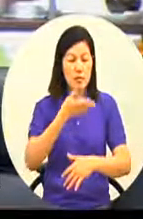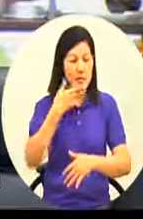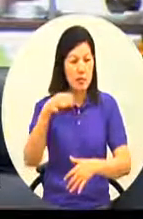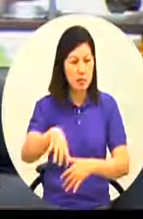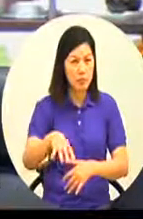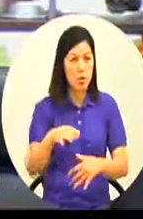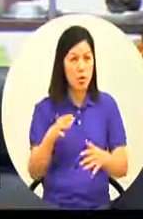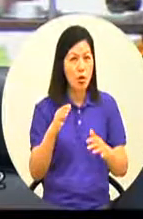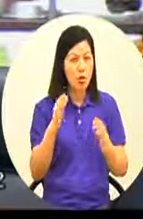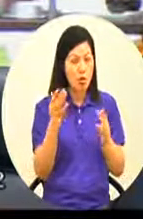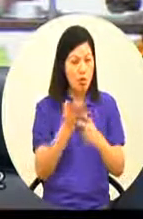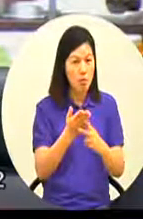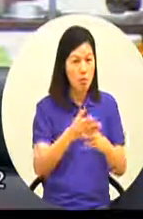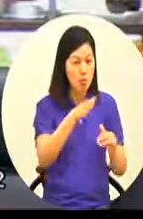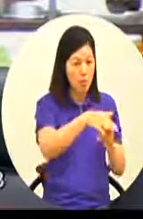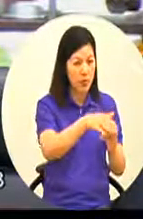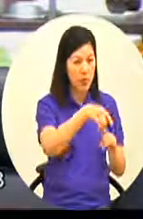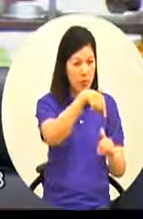发包的？